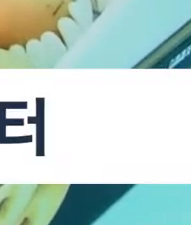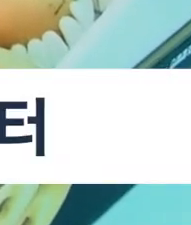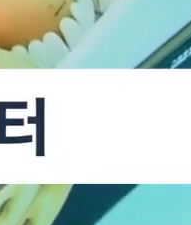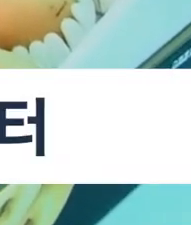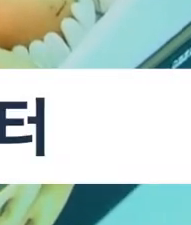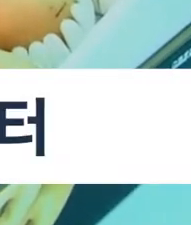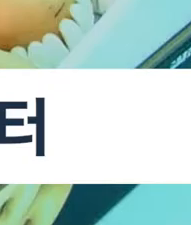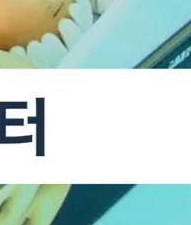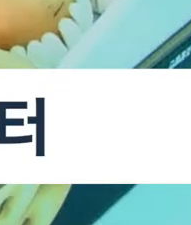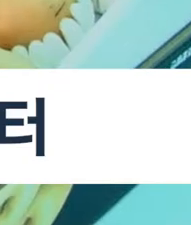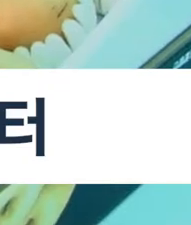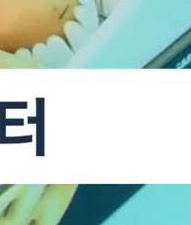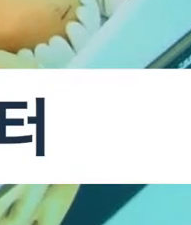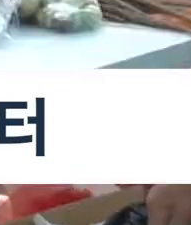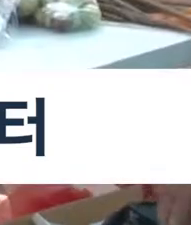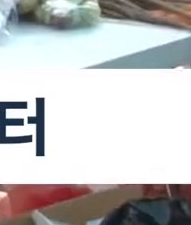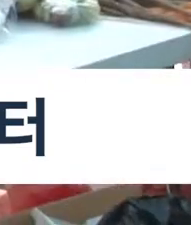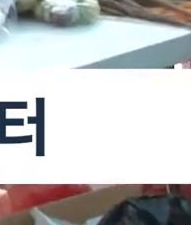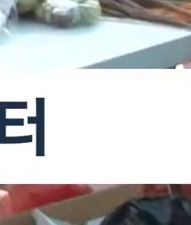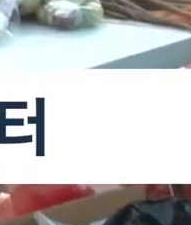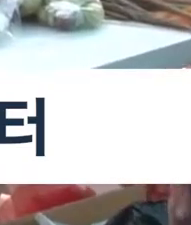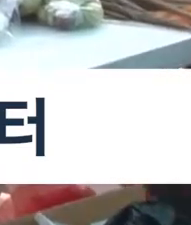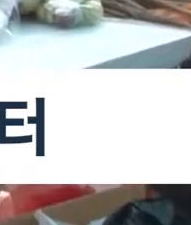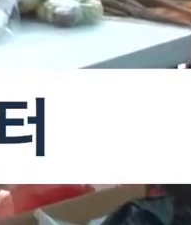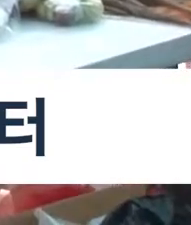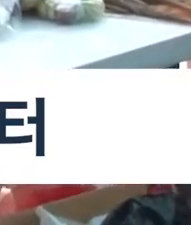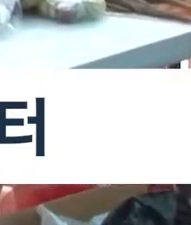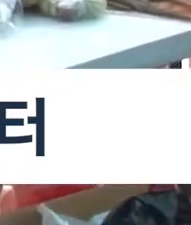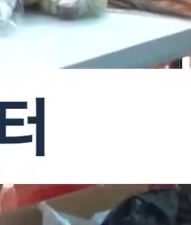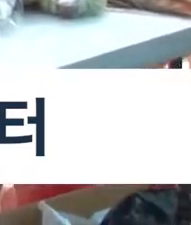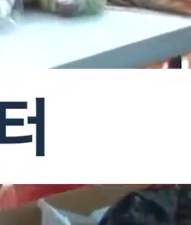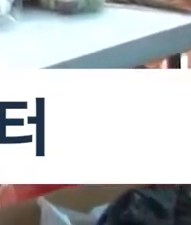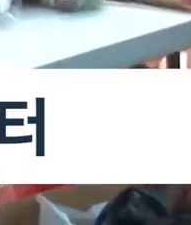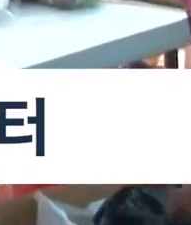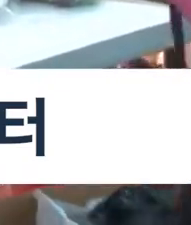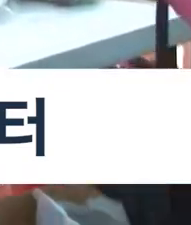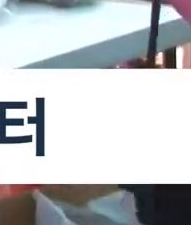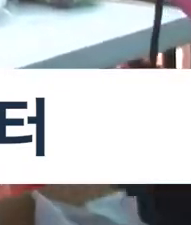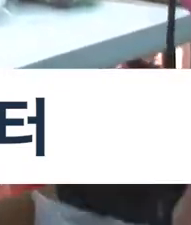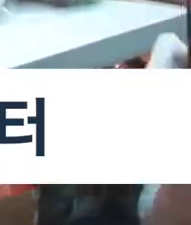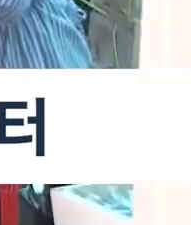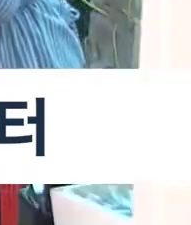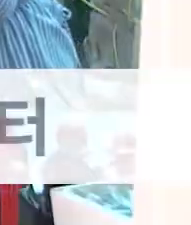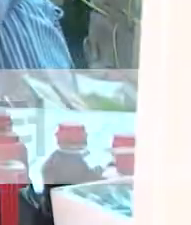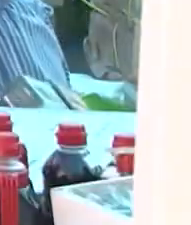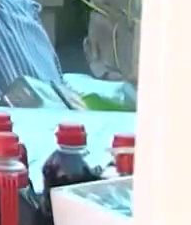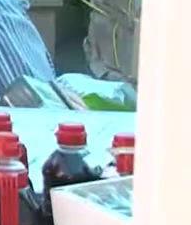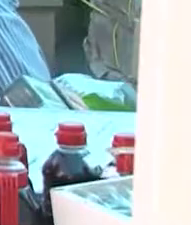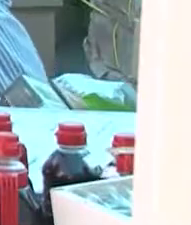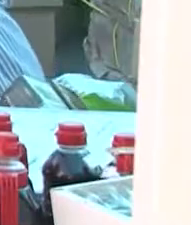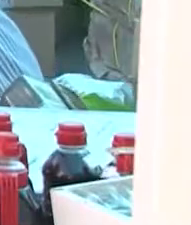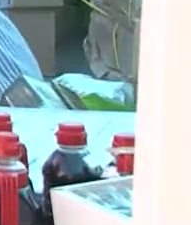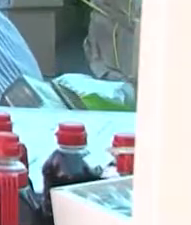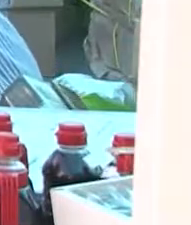추석맞이 직거래장터가 오는 8월 30일과 31일 이틀 동안 강서구청 주차장에서 진행됩니다.